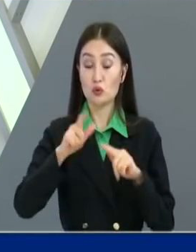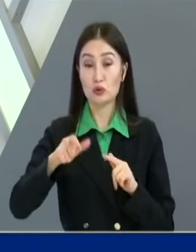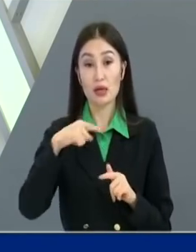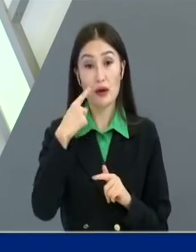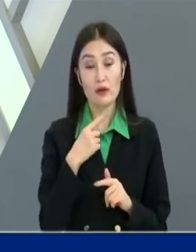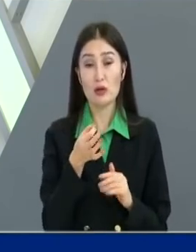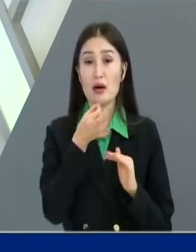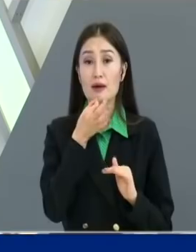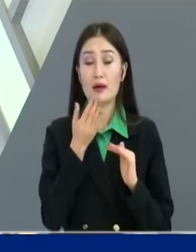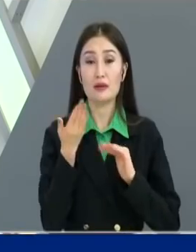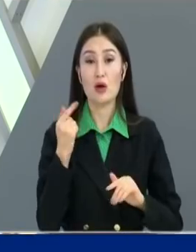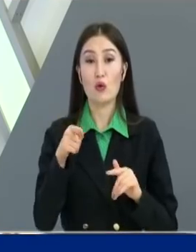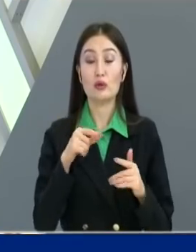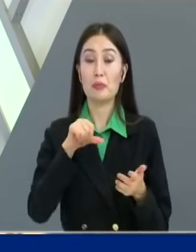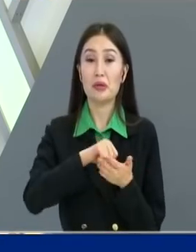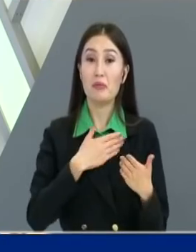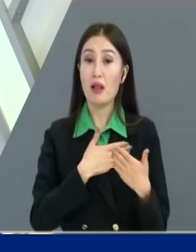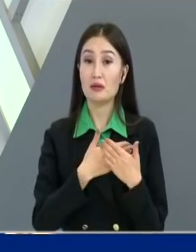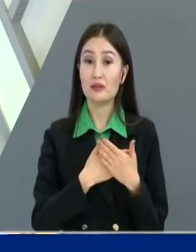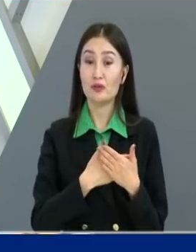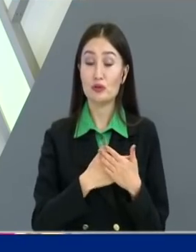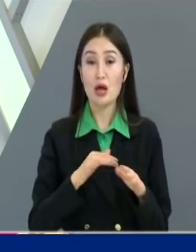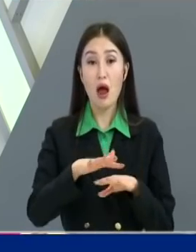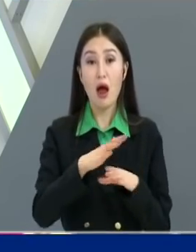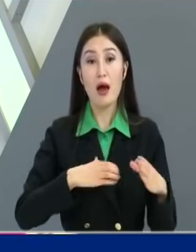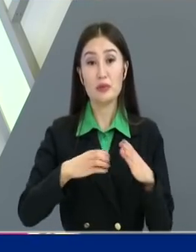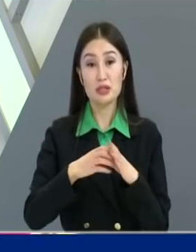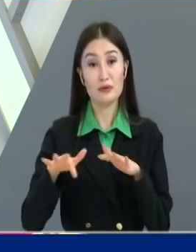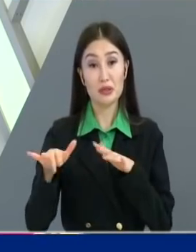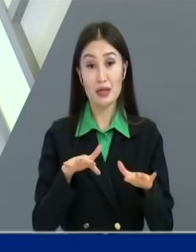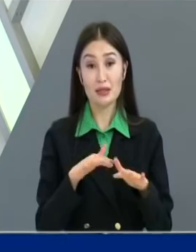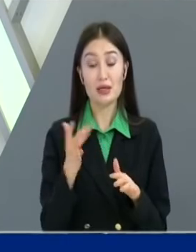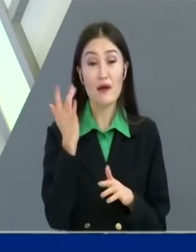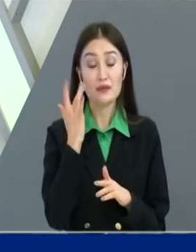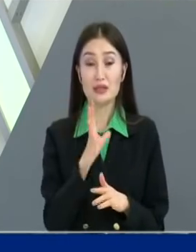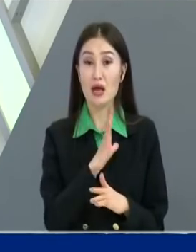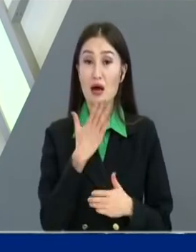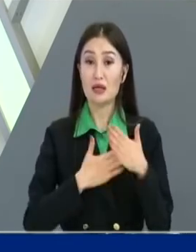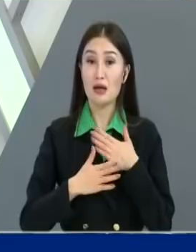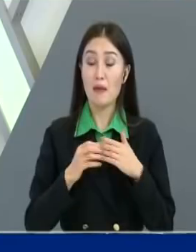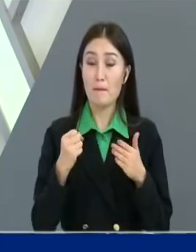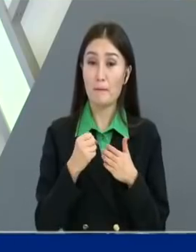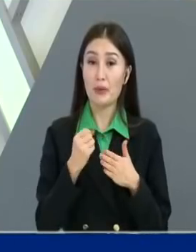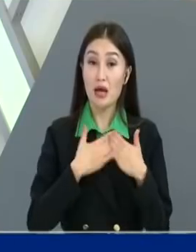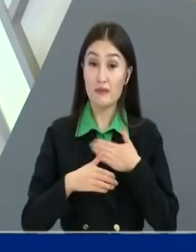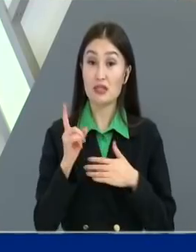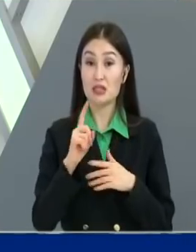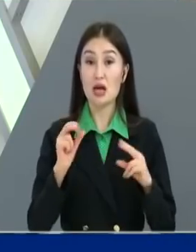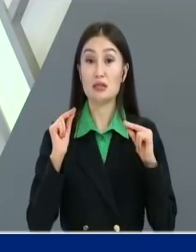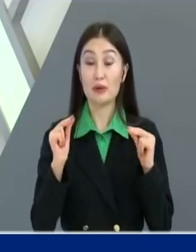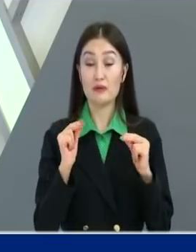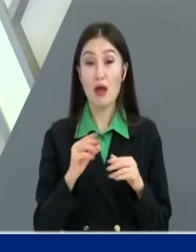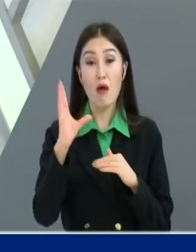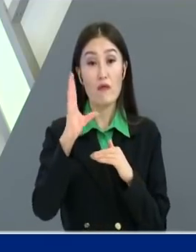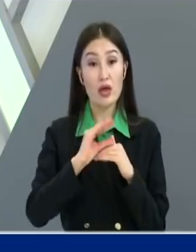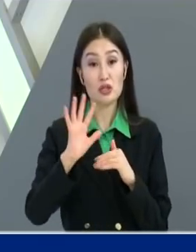лет он принимал активное участие в общественной деятельности, всегда ратовал за справедливость. И вечером 5